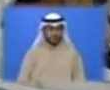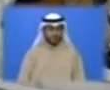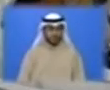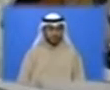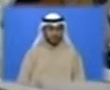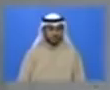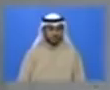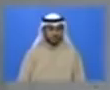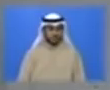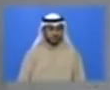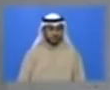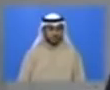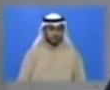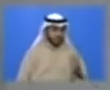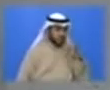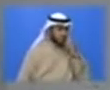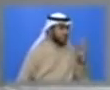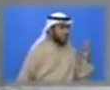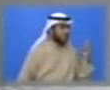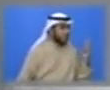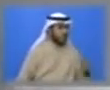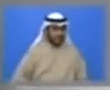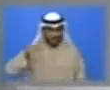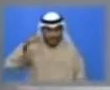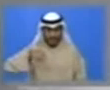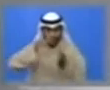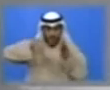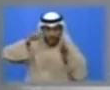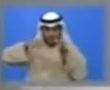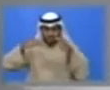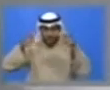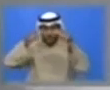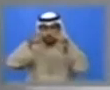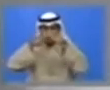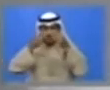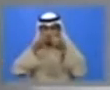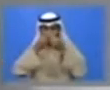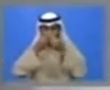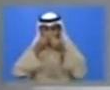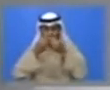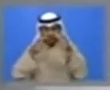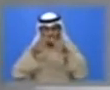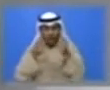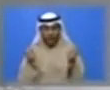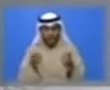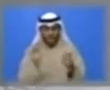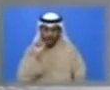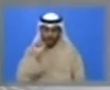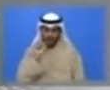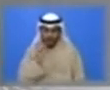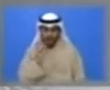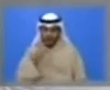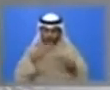برئاسة مجلس الأمة مرزوق علي الغانم عقد مجلس الأمة اليوم جلسته العادية التكميلية،